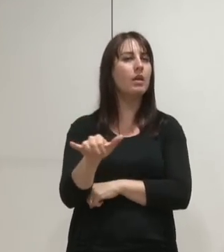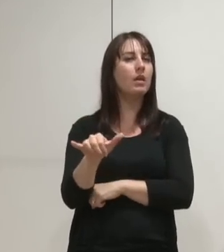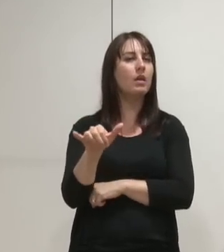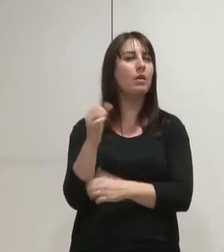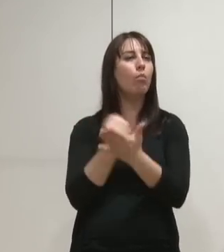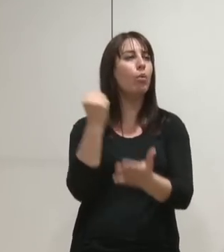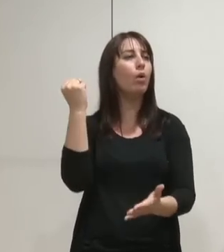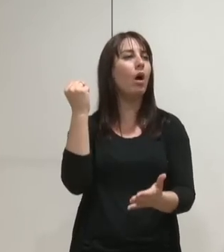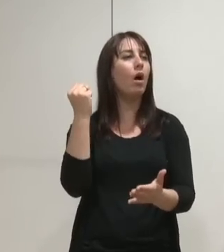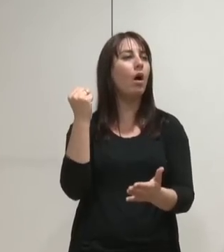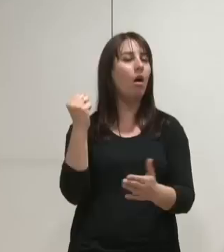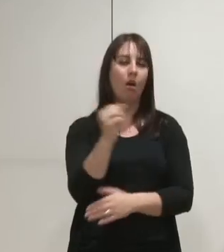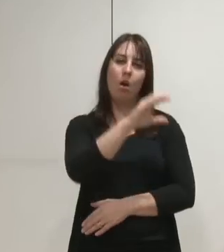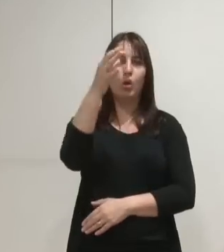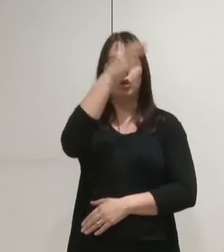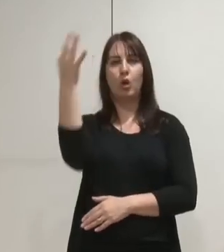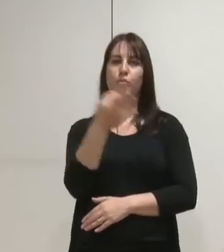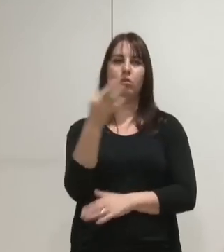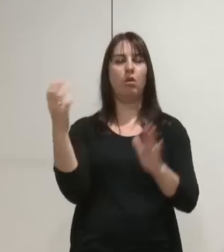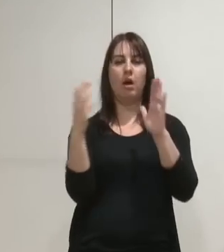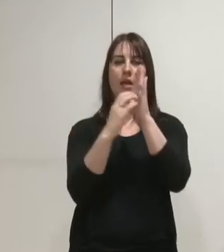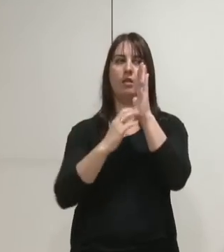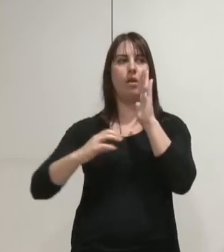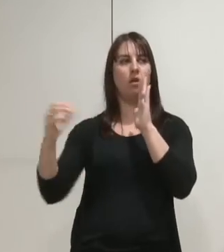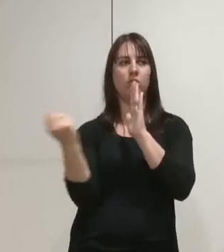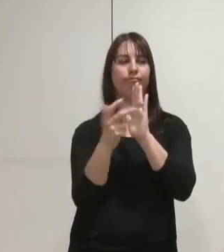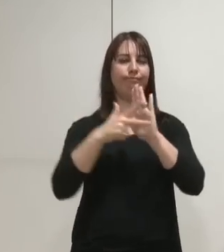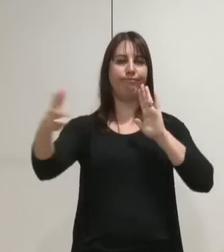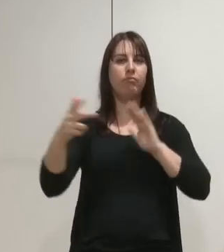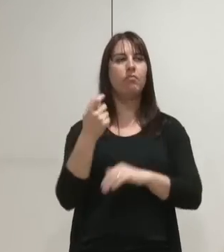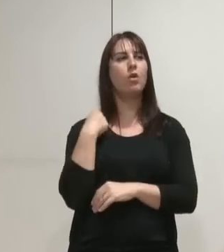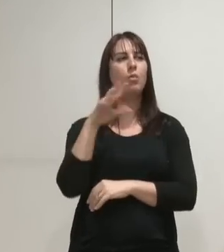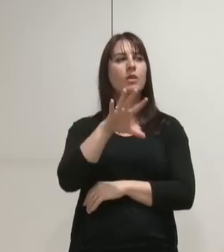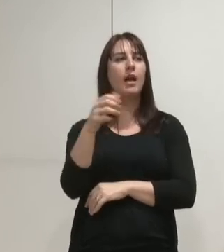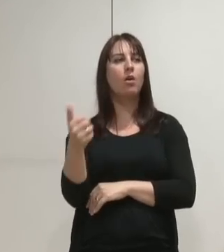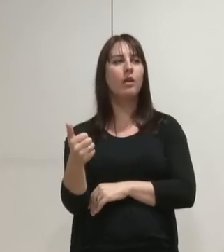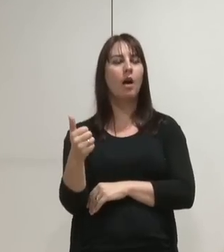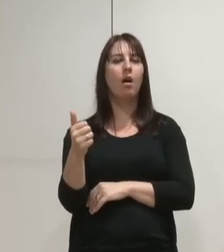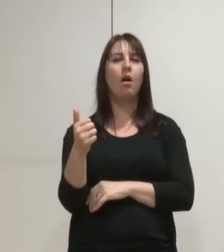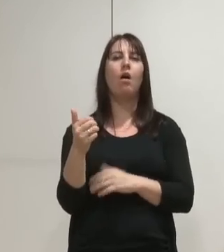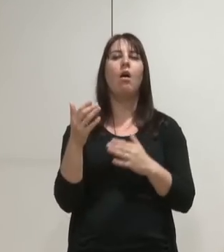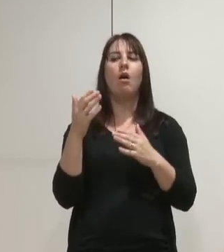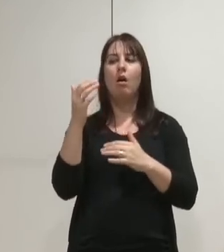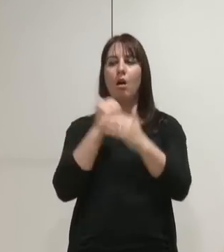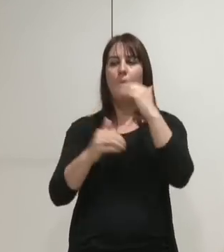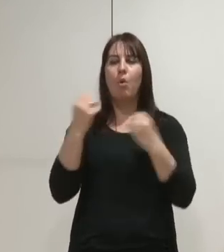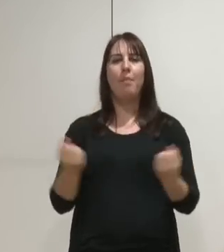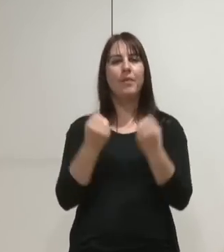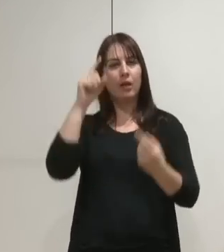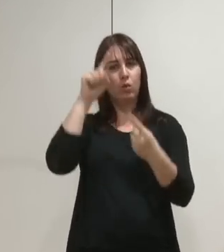qui est pour unanimité délibération adoptée la 51 porte sur un programme d'action en faveur de